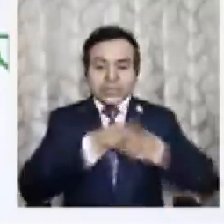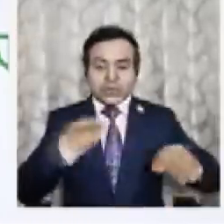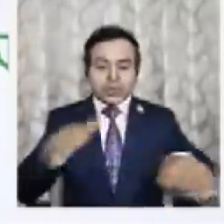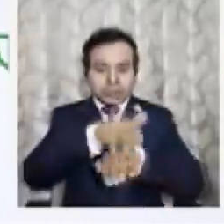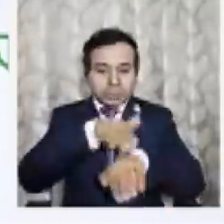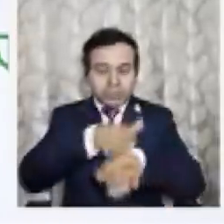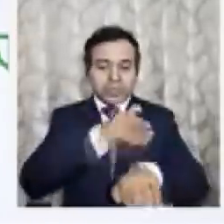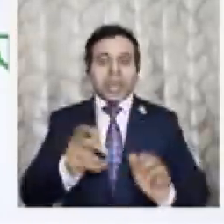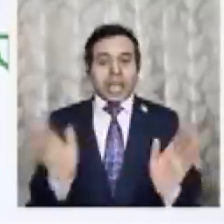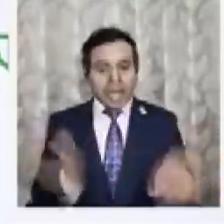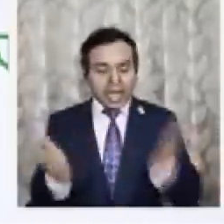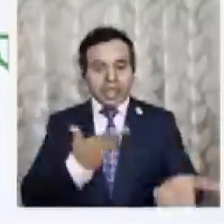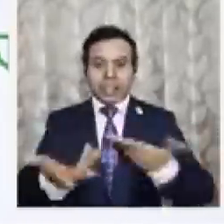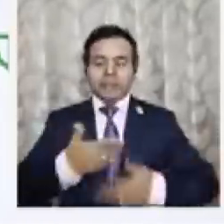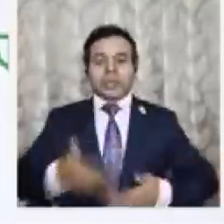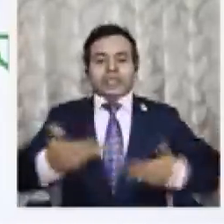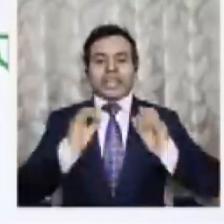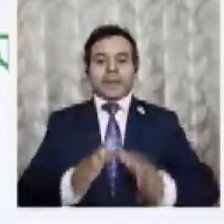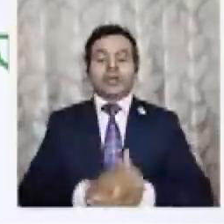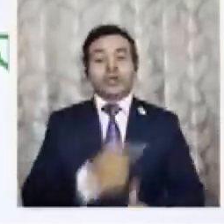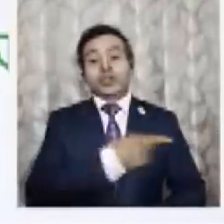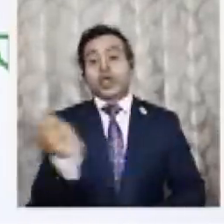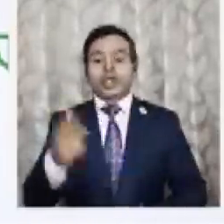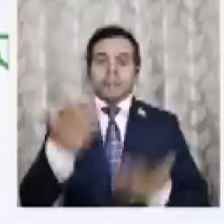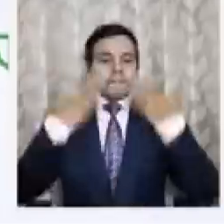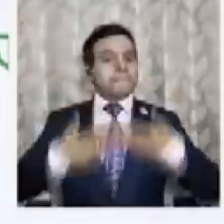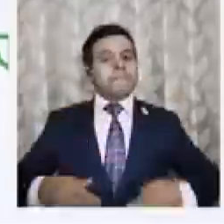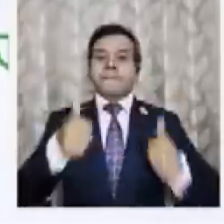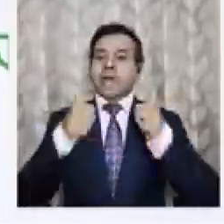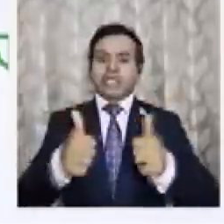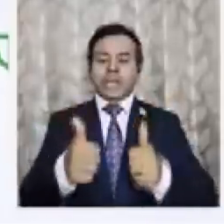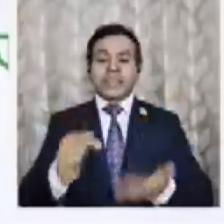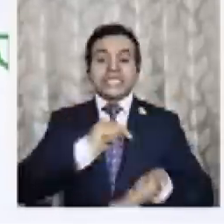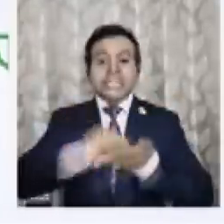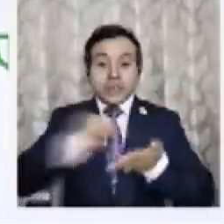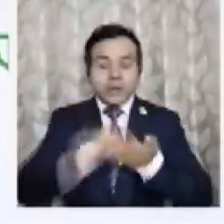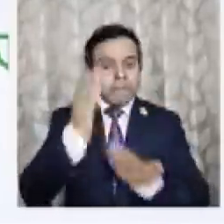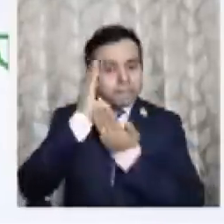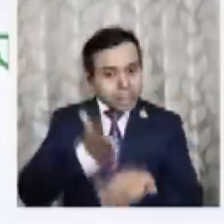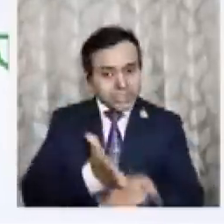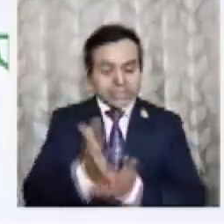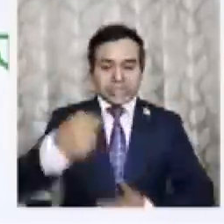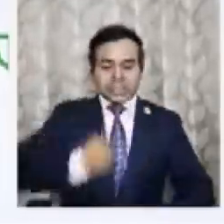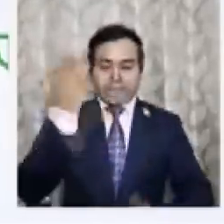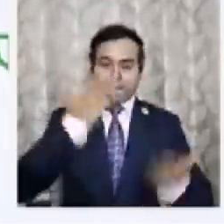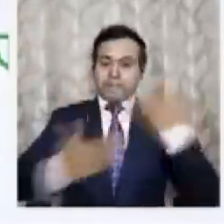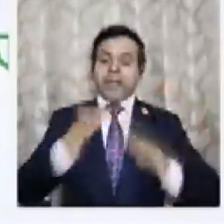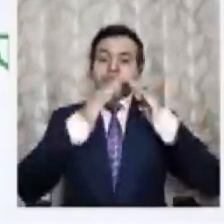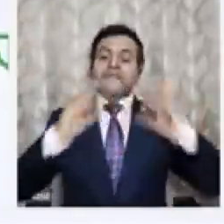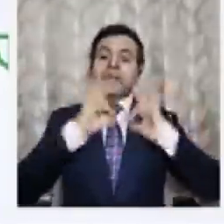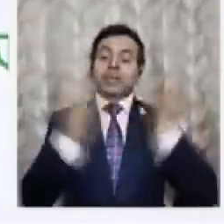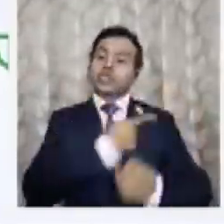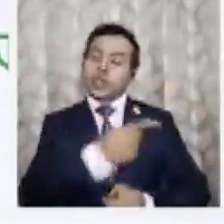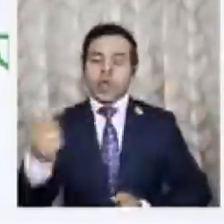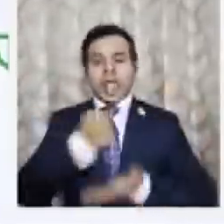যেমন শারীরিক সুস্থতা তেমন মানসিক সুস্থতাও। সবাই ভালো থাকবেন, নিয়মগুলো মেনে চলবেন এবং